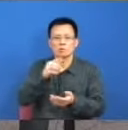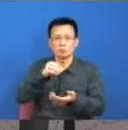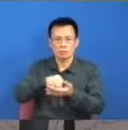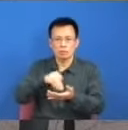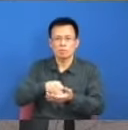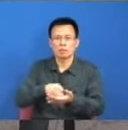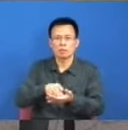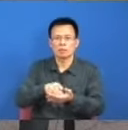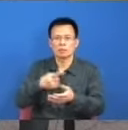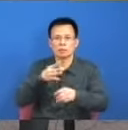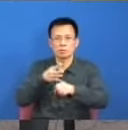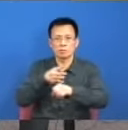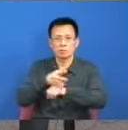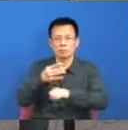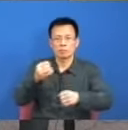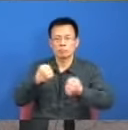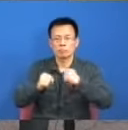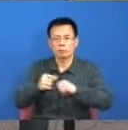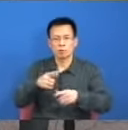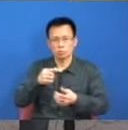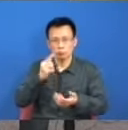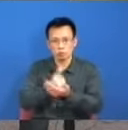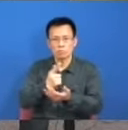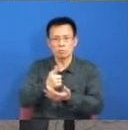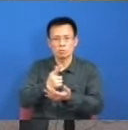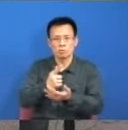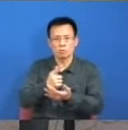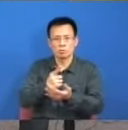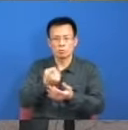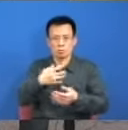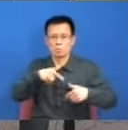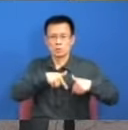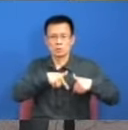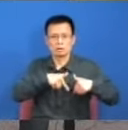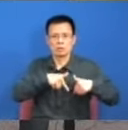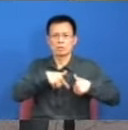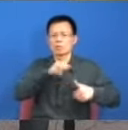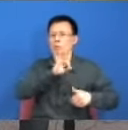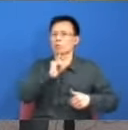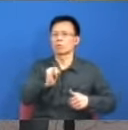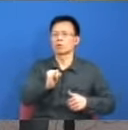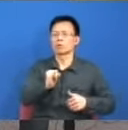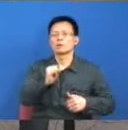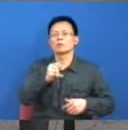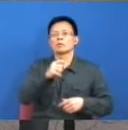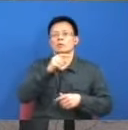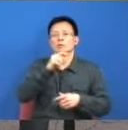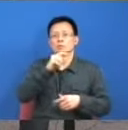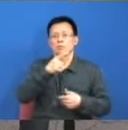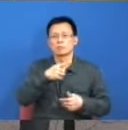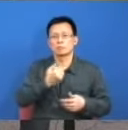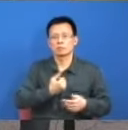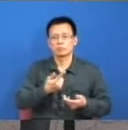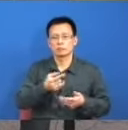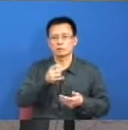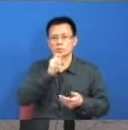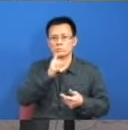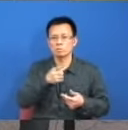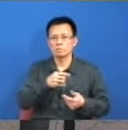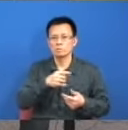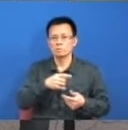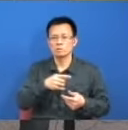呢啲係社會公眾活動嘅咧，最緊要一樣嘢。問心無愧，做咗事，有時候我諗係係噶，法律可能有時係